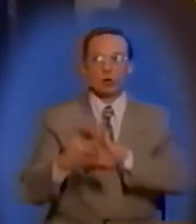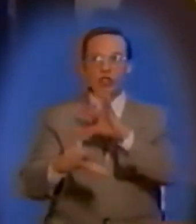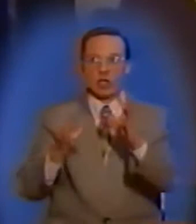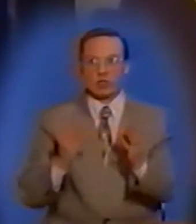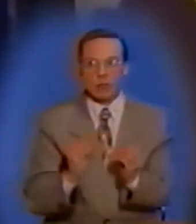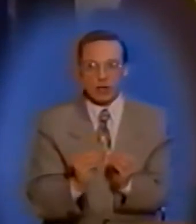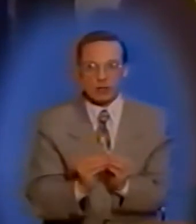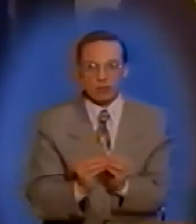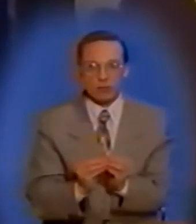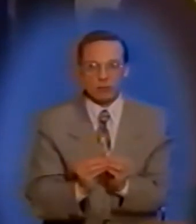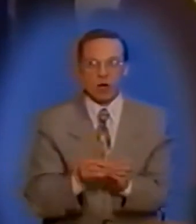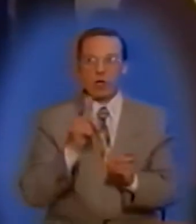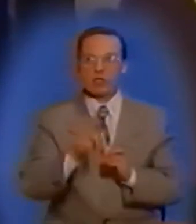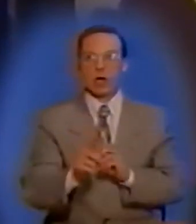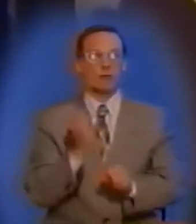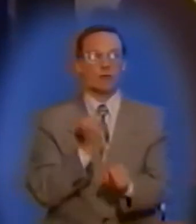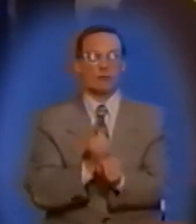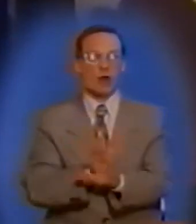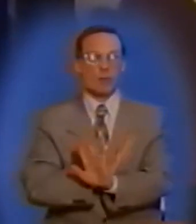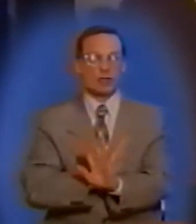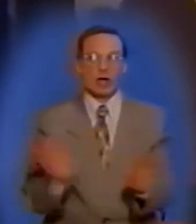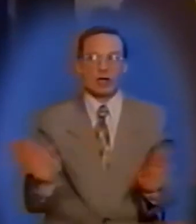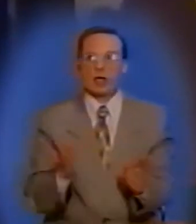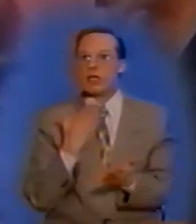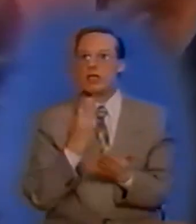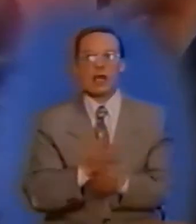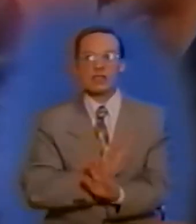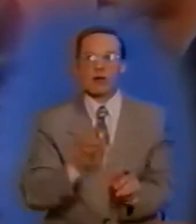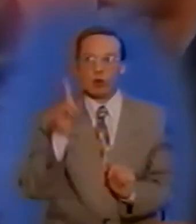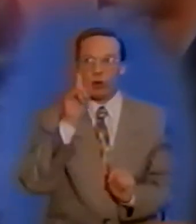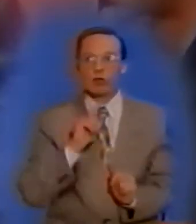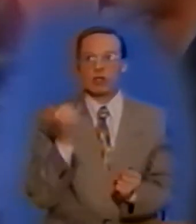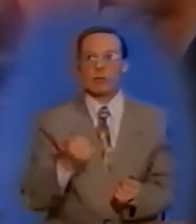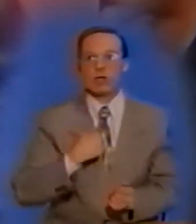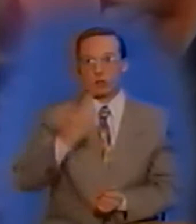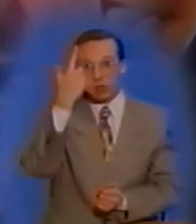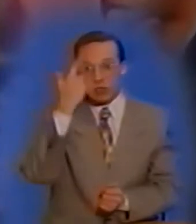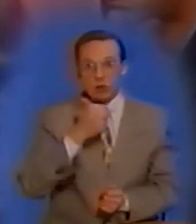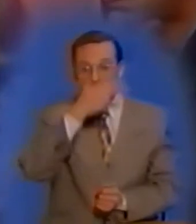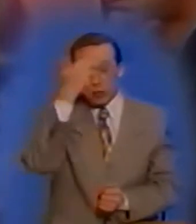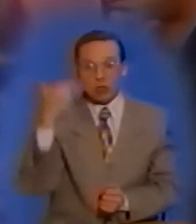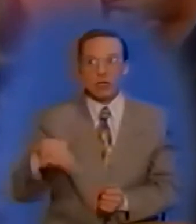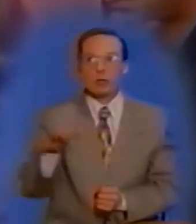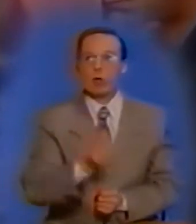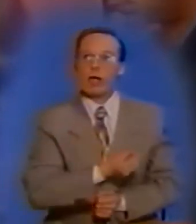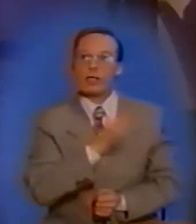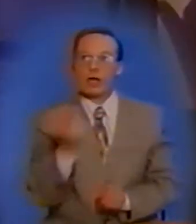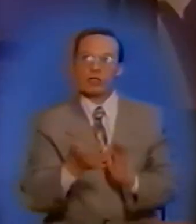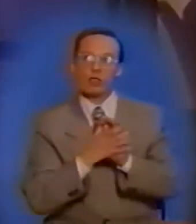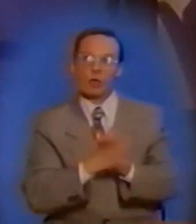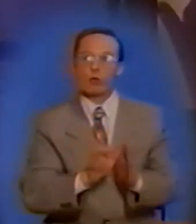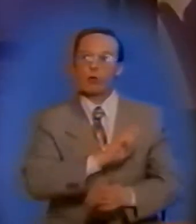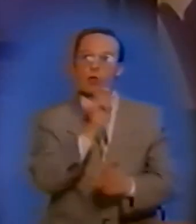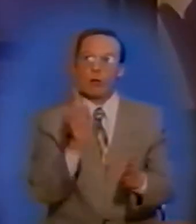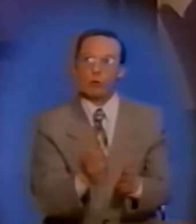kad tai jie nepadarė ne savo norų. Ir dabar aš pažįstu Lietuvoje keletą draugų, kurie